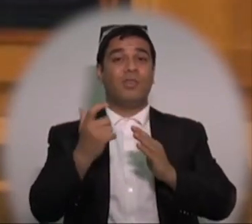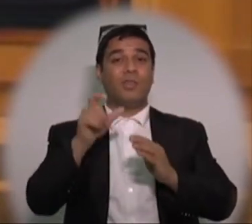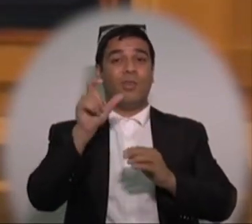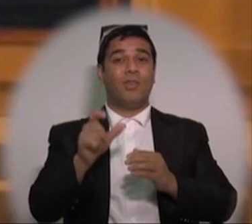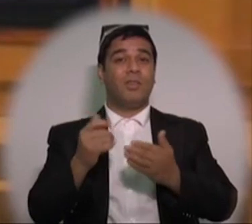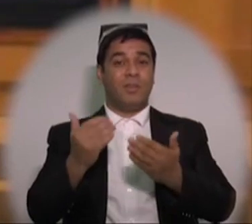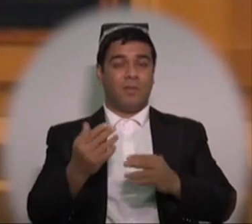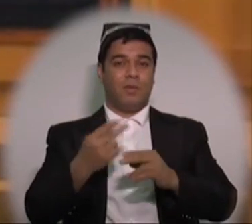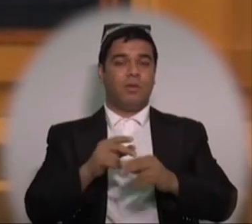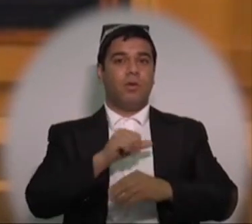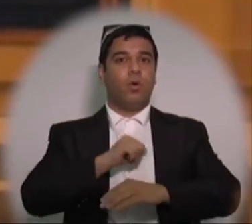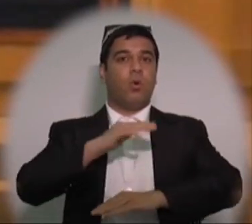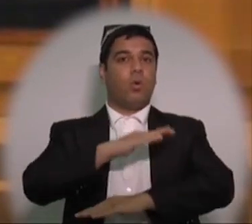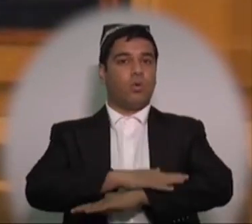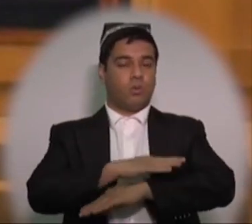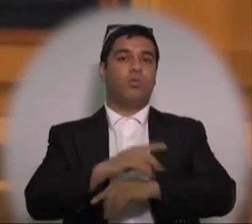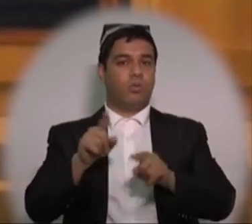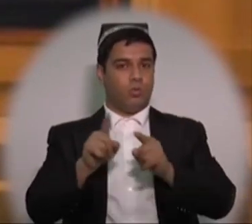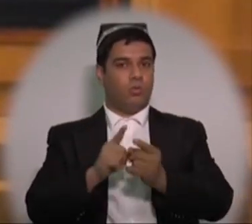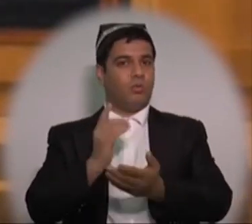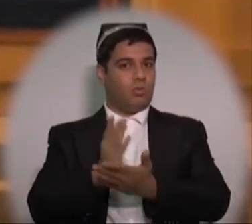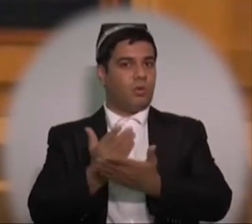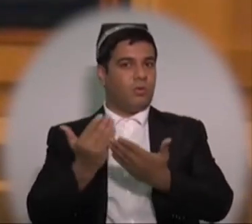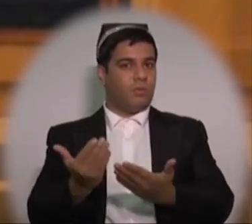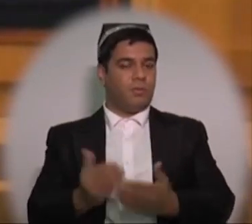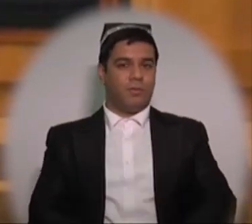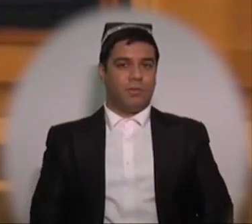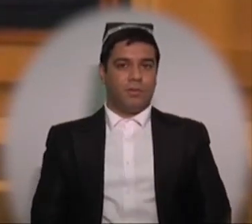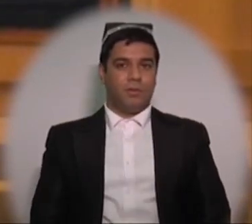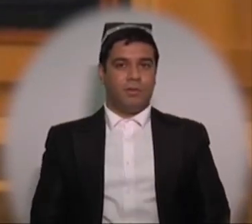o'sha maskanni odoblarini ham tushuntirishga o'rinilgan.